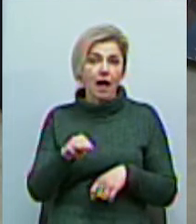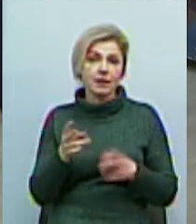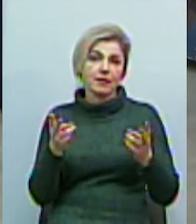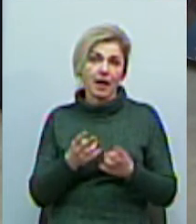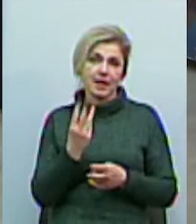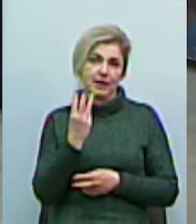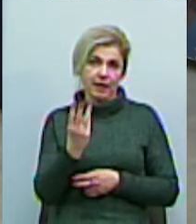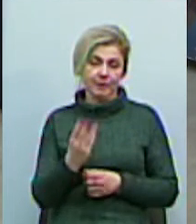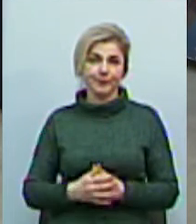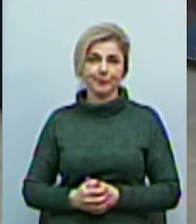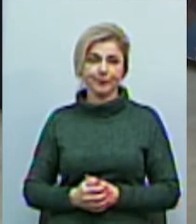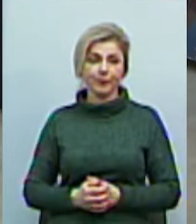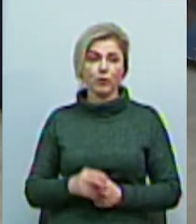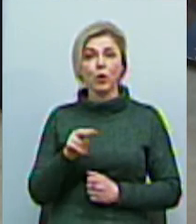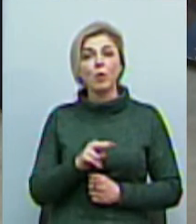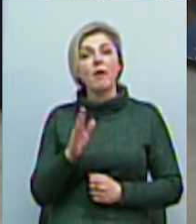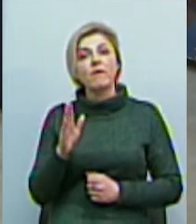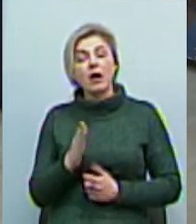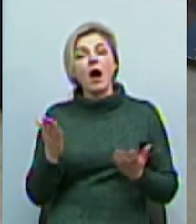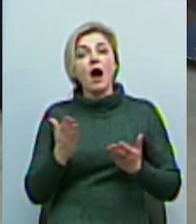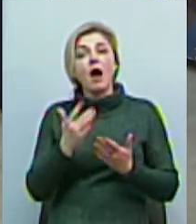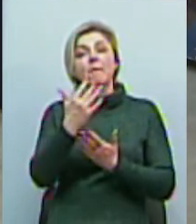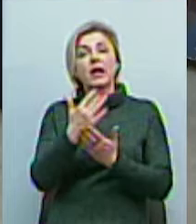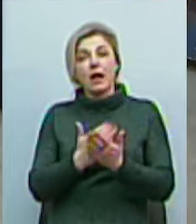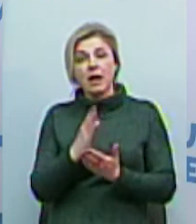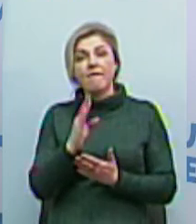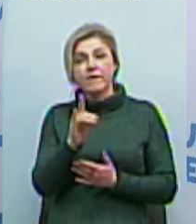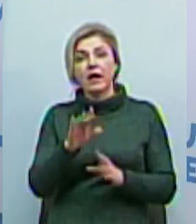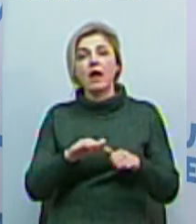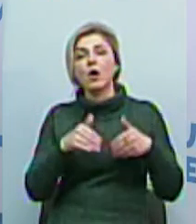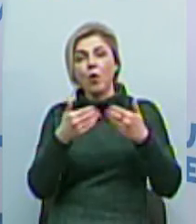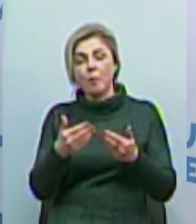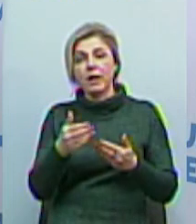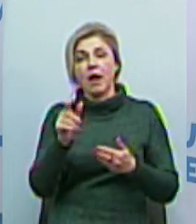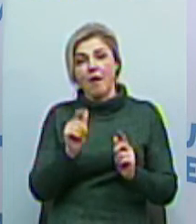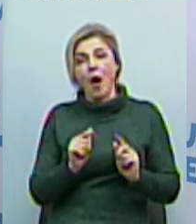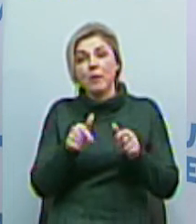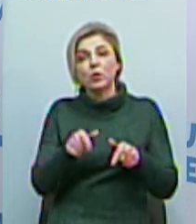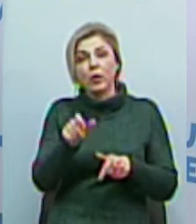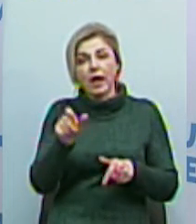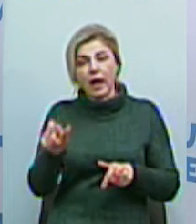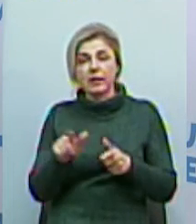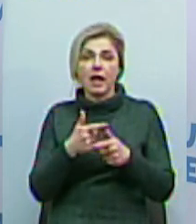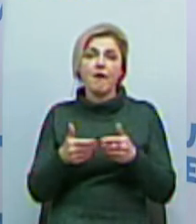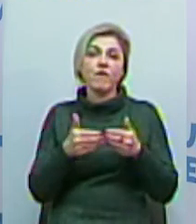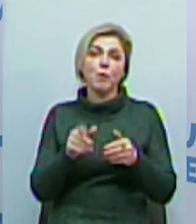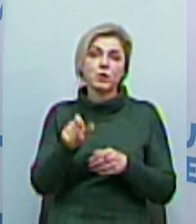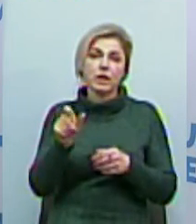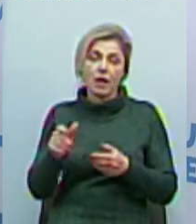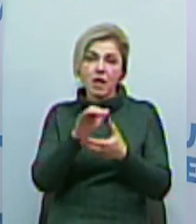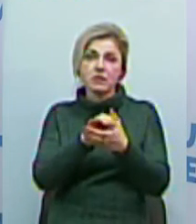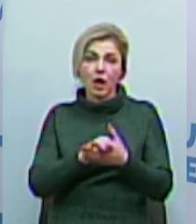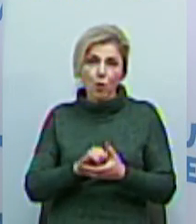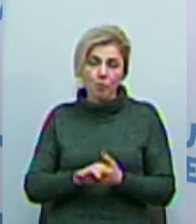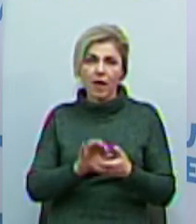предмети. Людмила Володимирівна, а з яким переліком предметів ви рекомендуєте абітурієнтам або випускникам ознайомитись більш